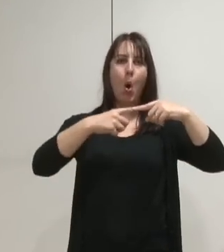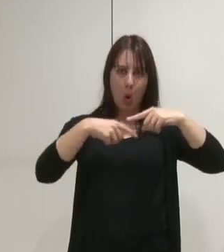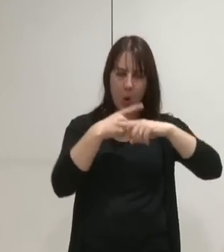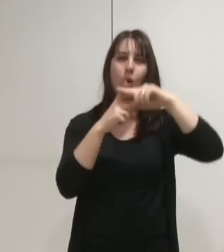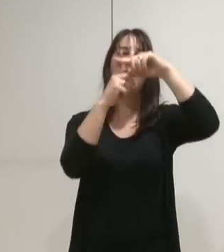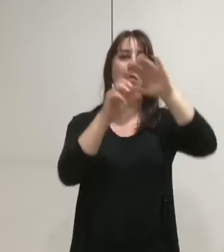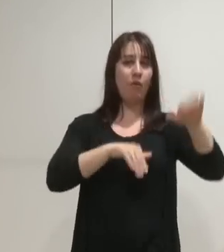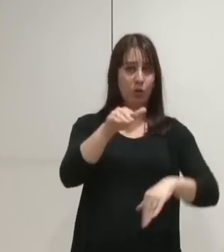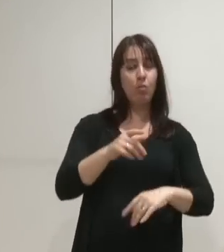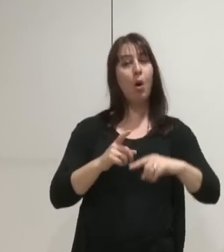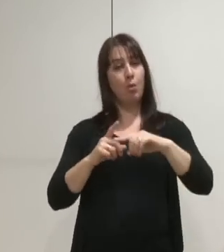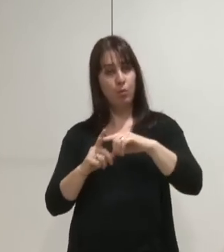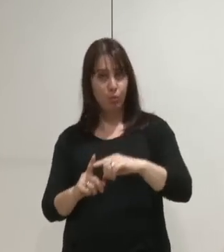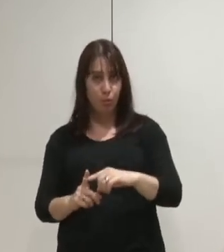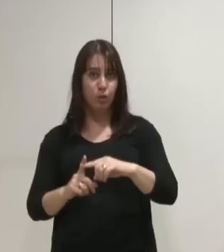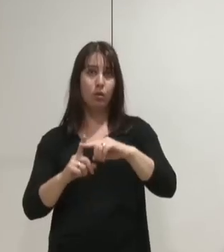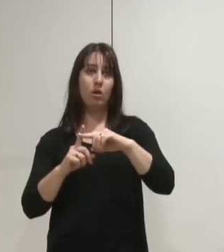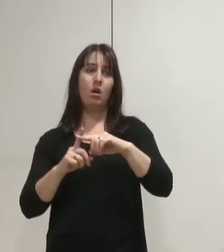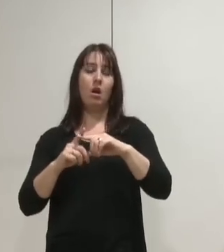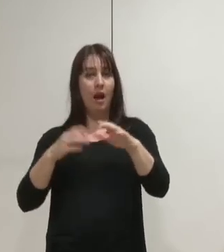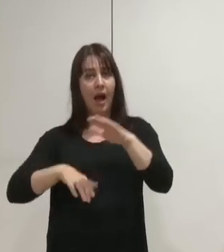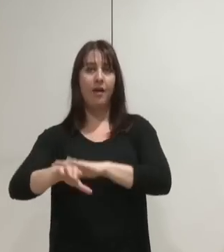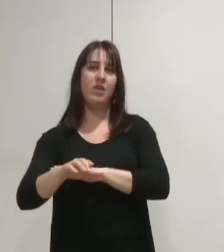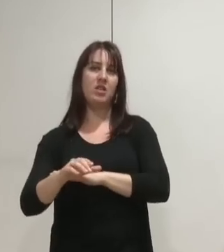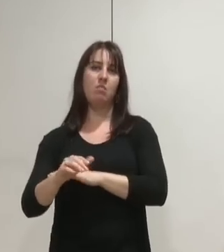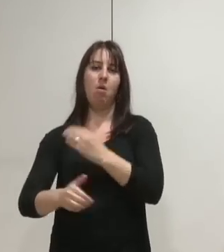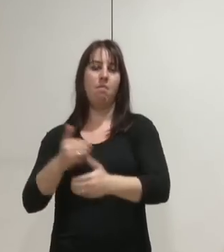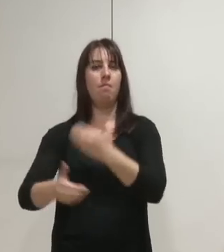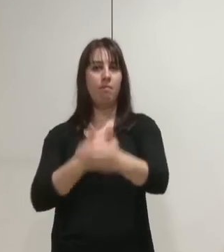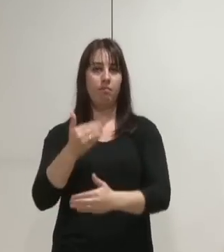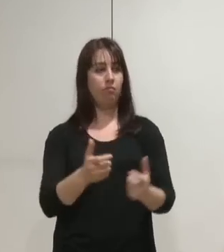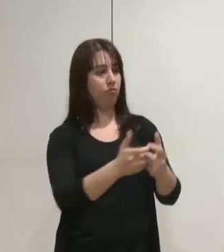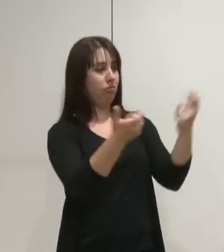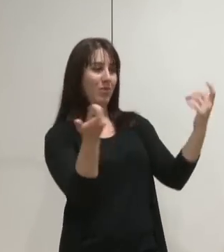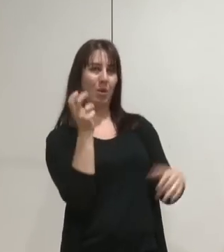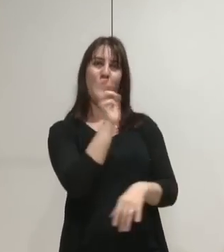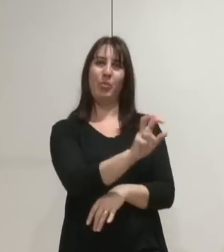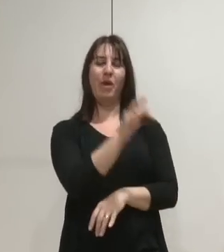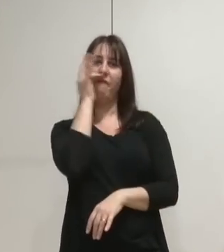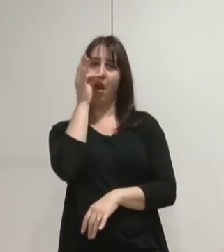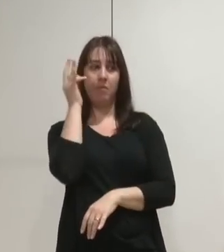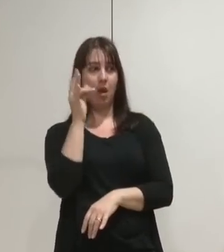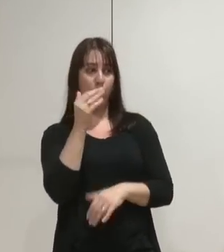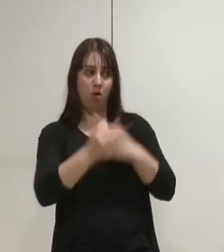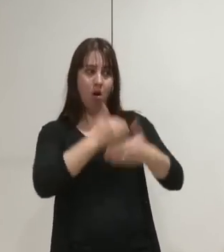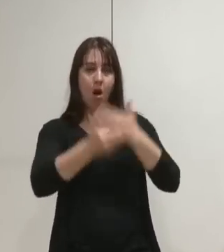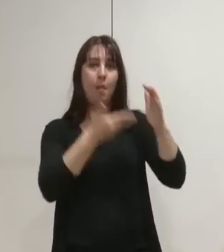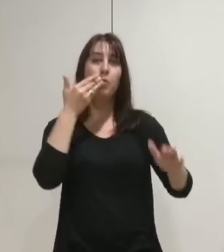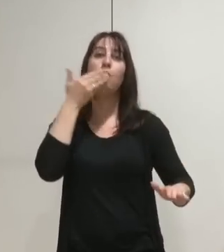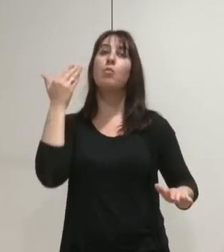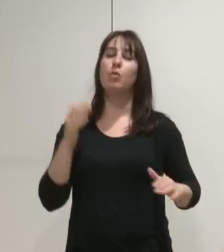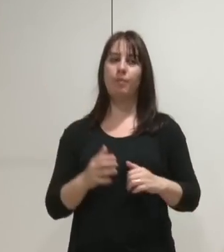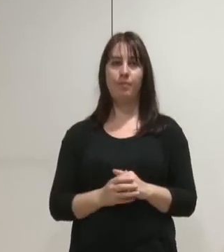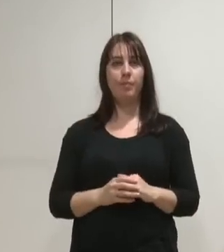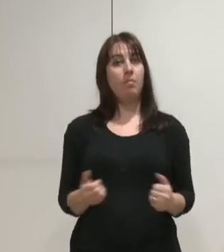et sur les investissements à réaliser y compris d'ailleurs avec les propositions que ce fermier pourrait faire pour améliorer les choses nous avons besoin